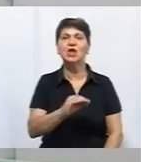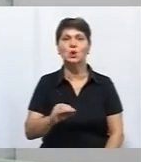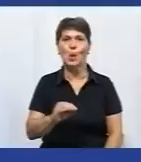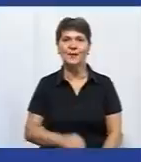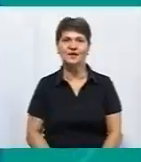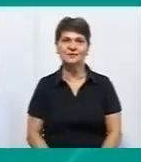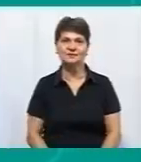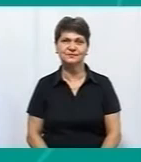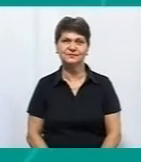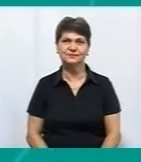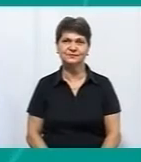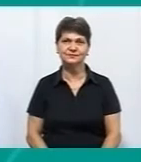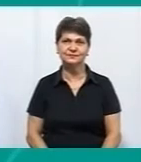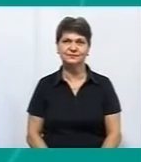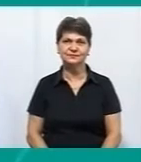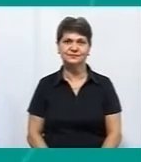сюжет.